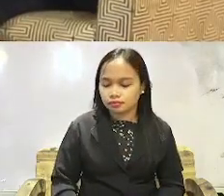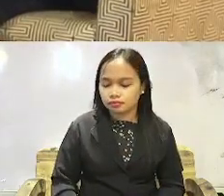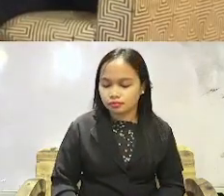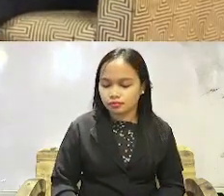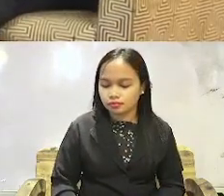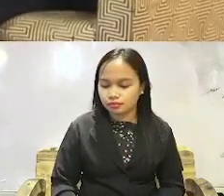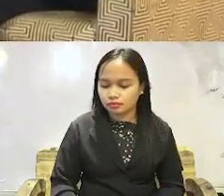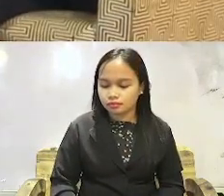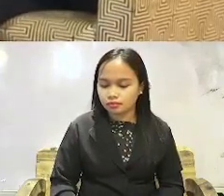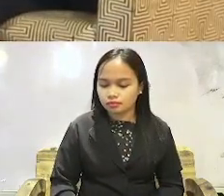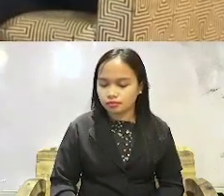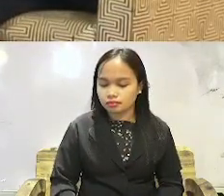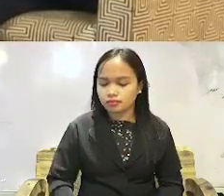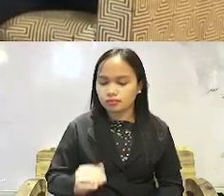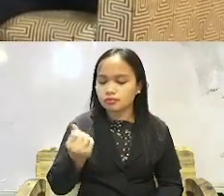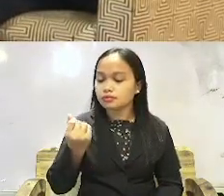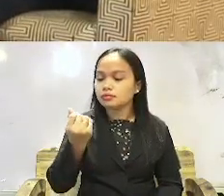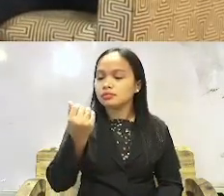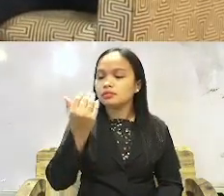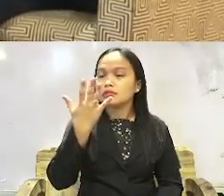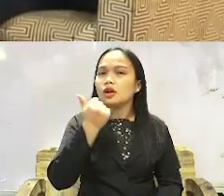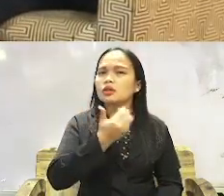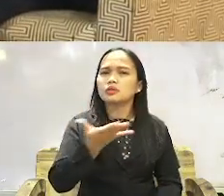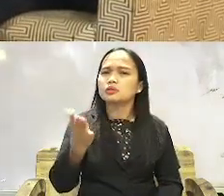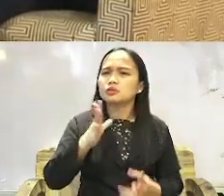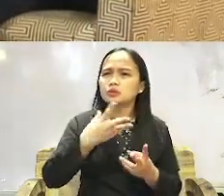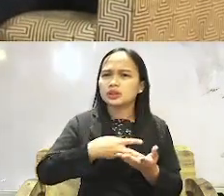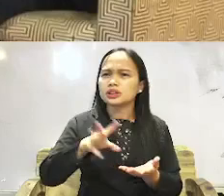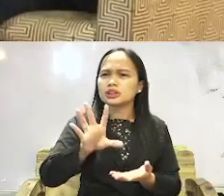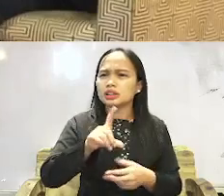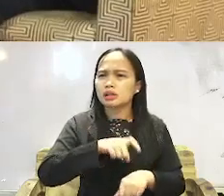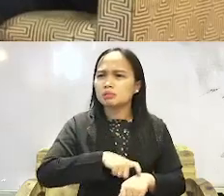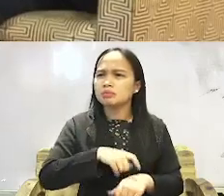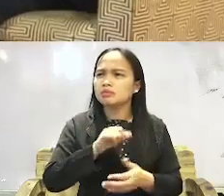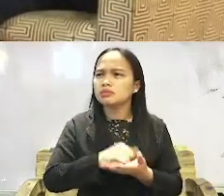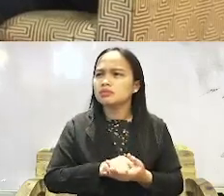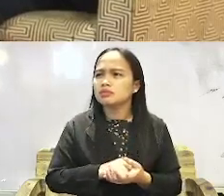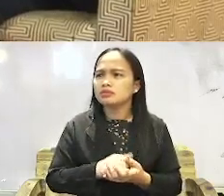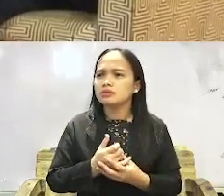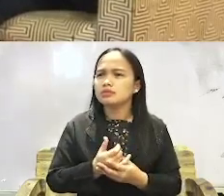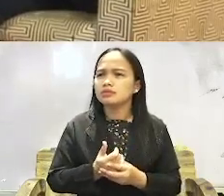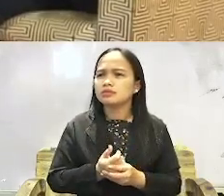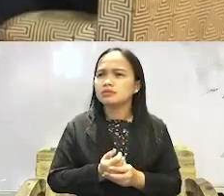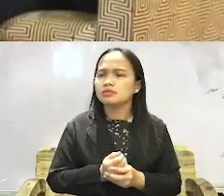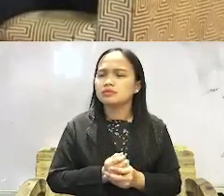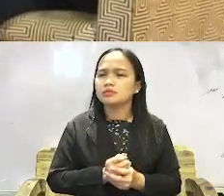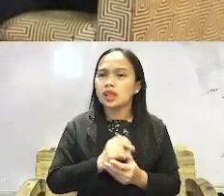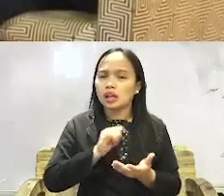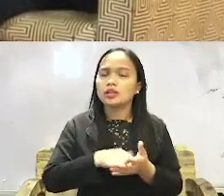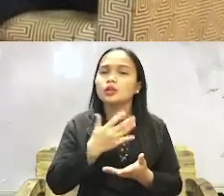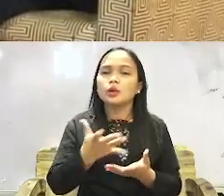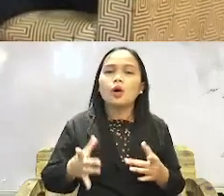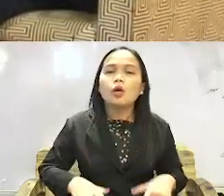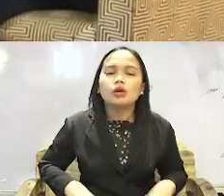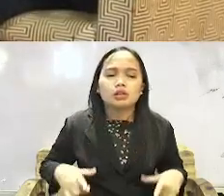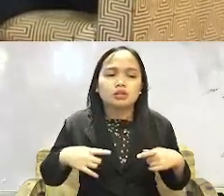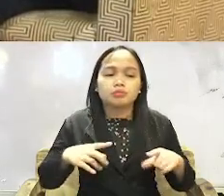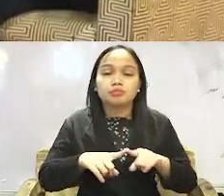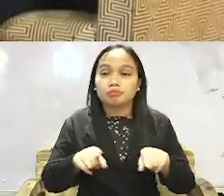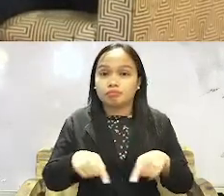bakit pa kayo mag-waste ng time ninyo na maming ka na? Na, yeah. Why waste time na maging mamuhay ka pa bilang biktima? Huwag